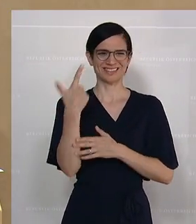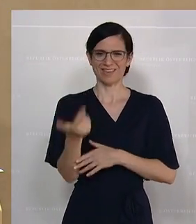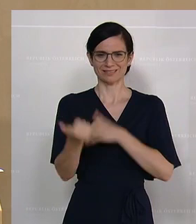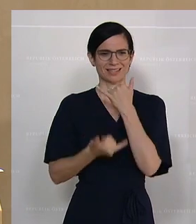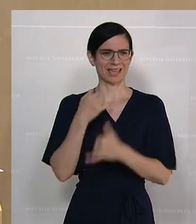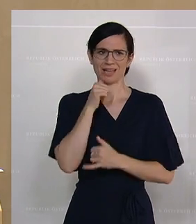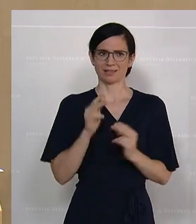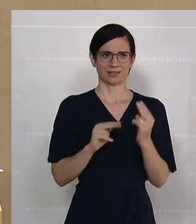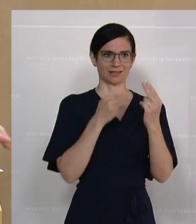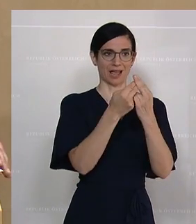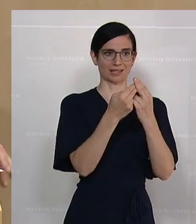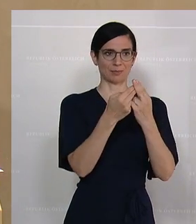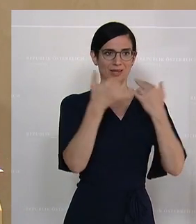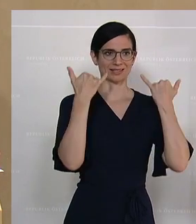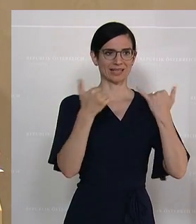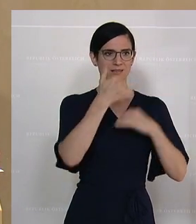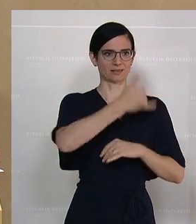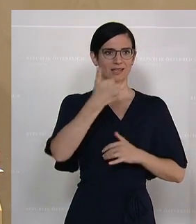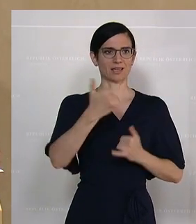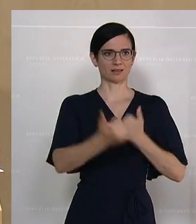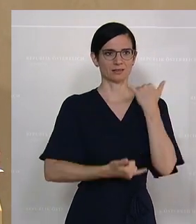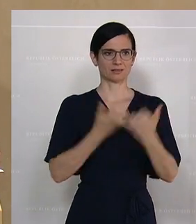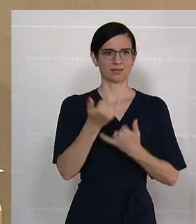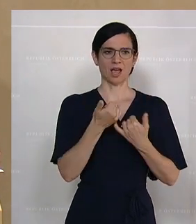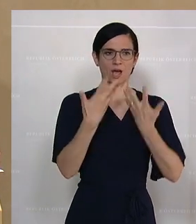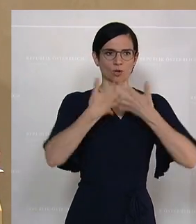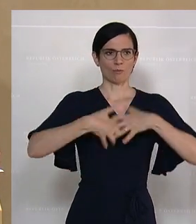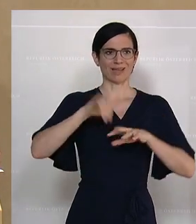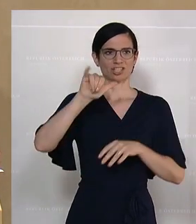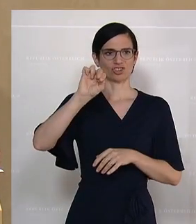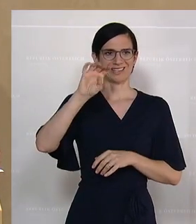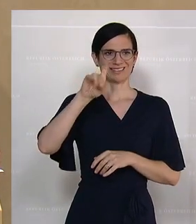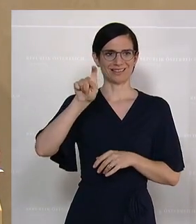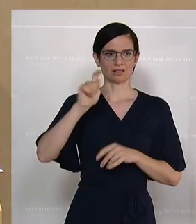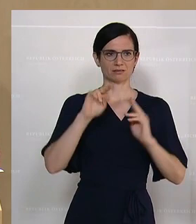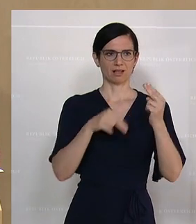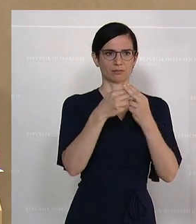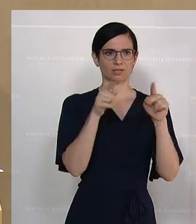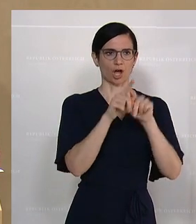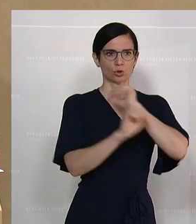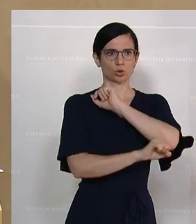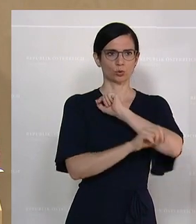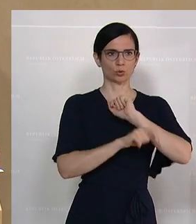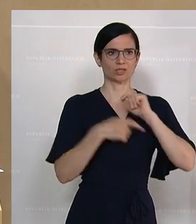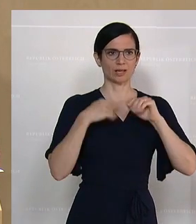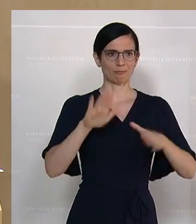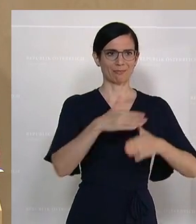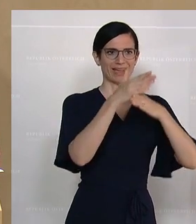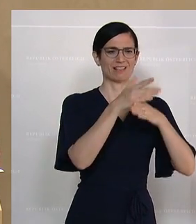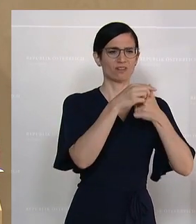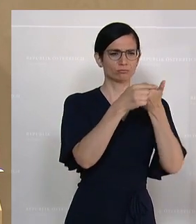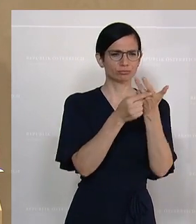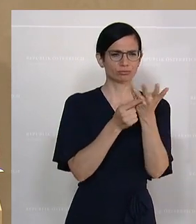worden das wird jetzt jährlich an den index angepasst auch studienbeihilfen also eine vielzahl an wichtigen